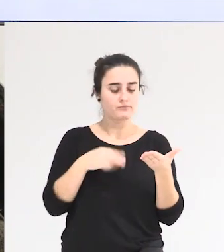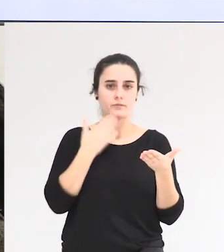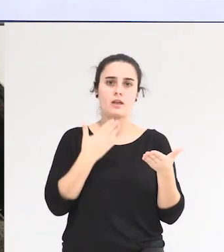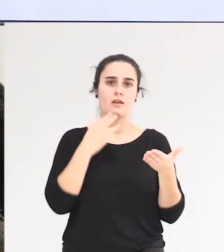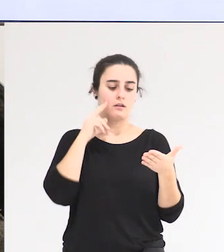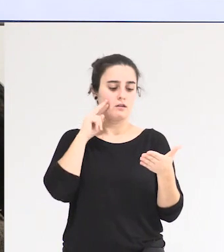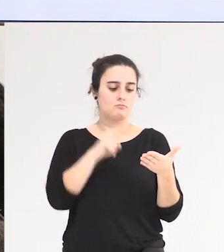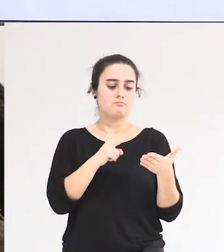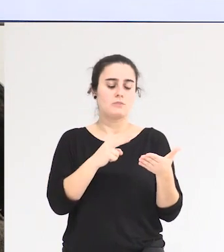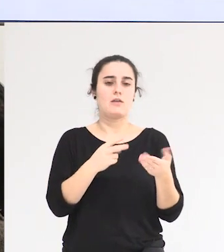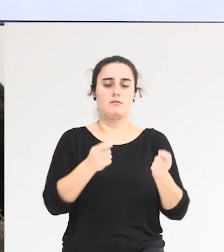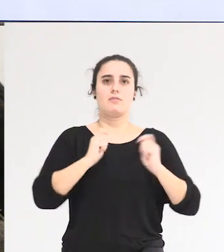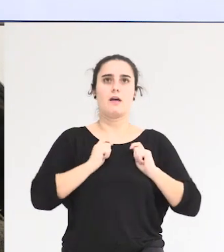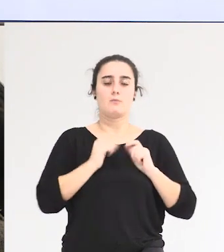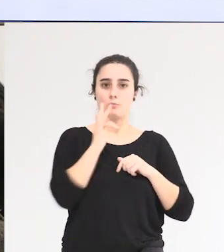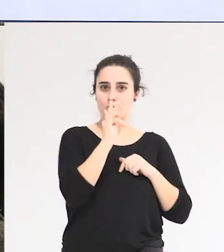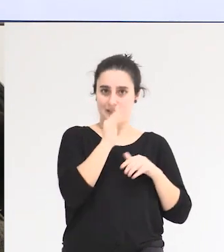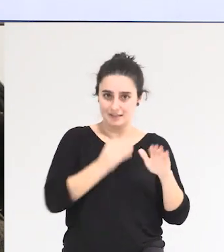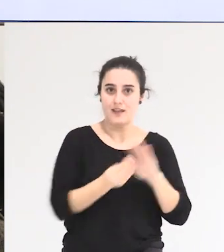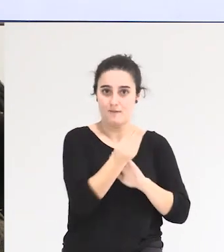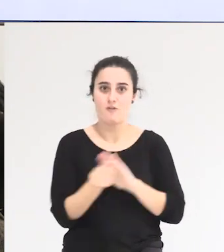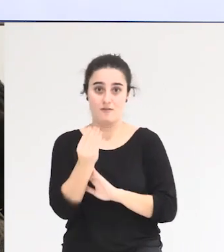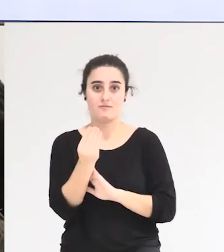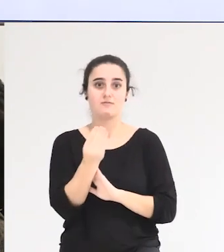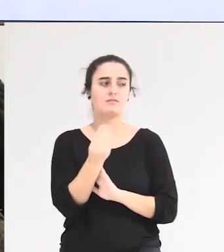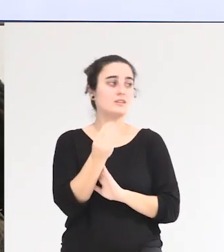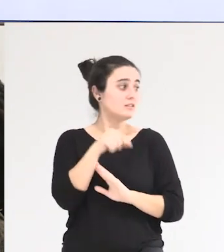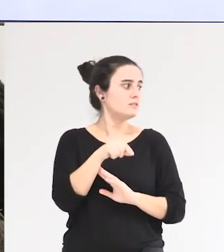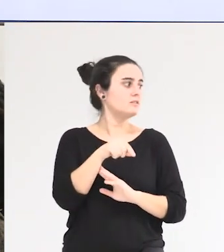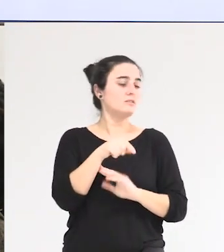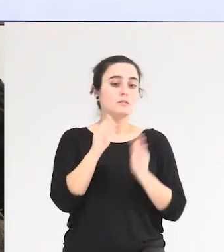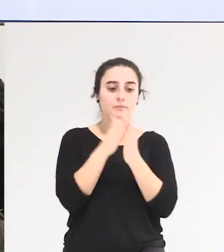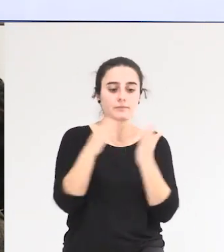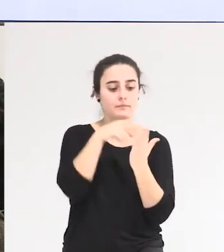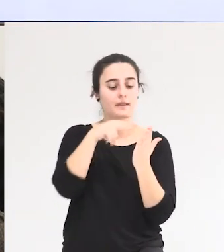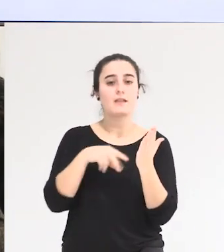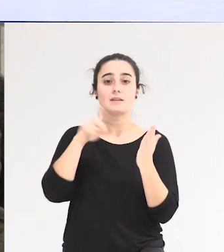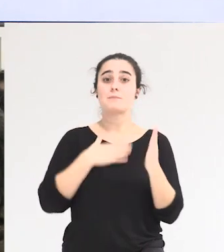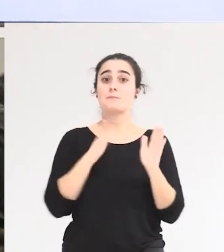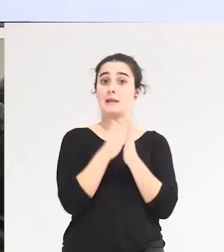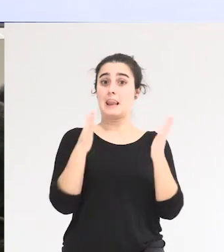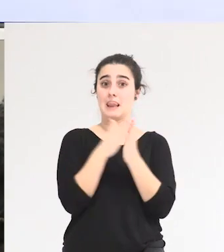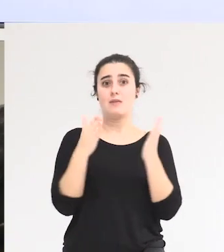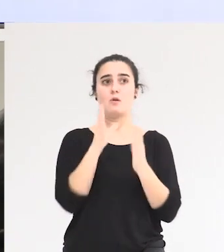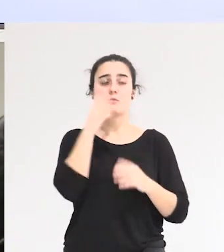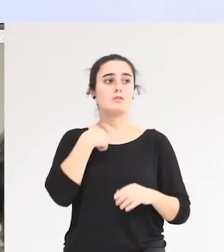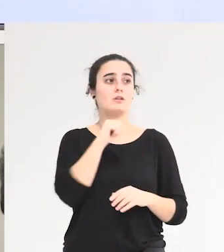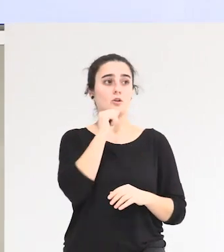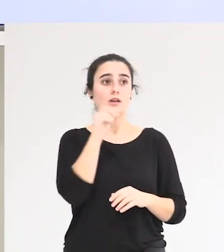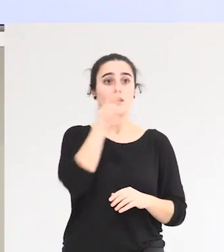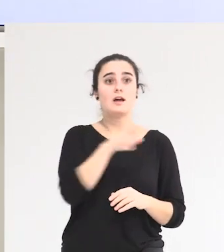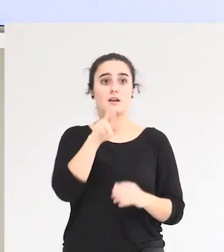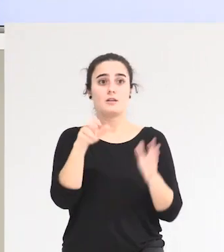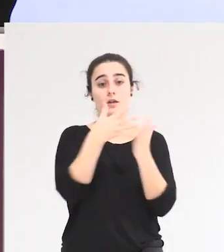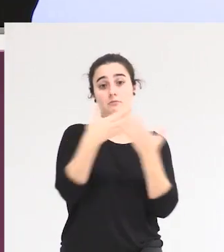on egin zion, bai? Eta honi buruz, iragurren nuen igual, pixka bat liburuan aipatzen dudana, ez errepikatzearen, ja gidatzita